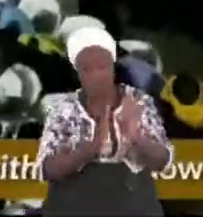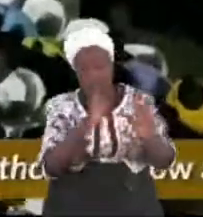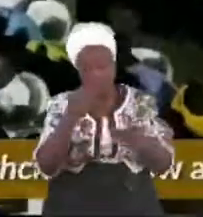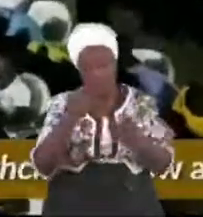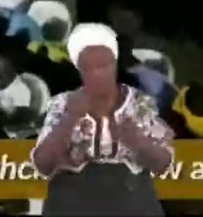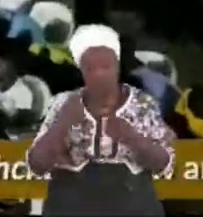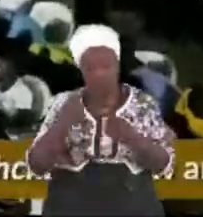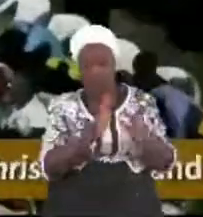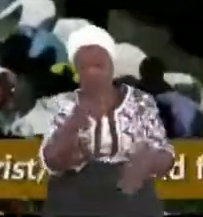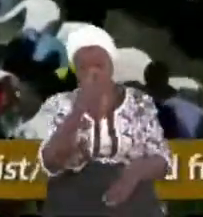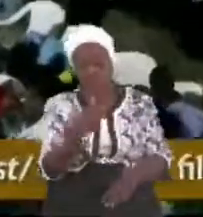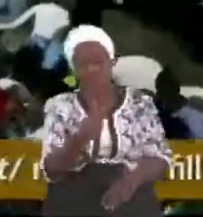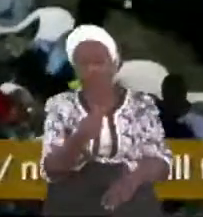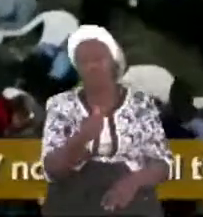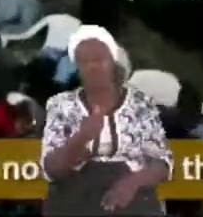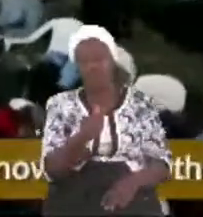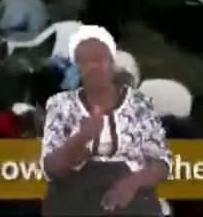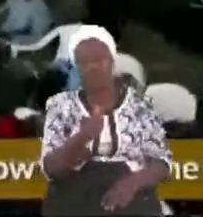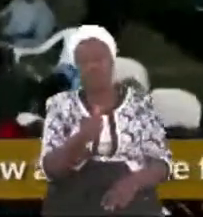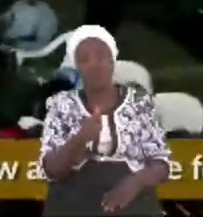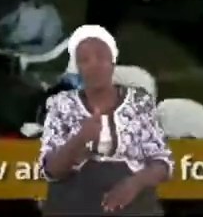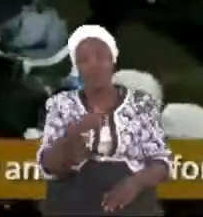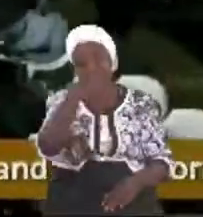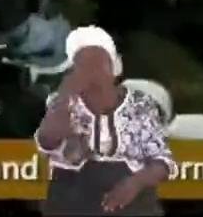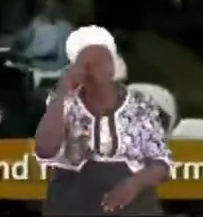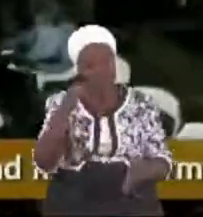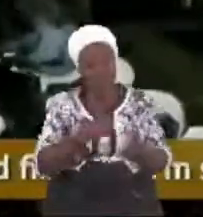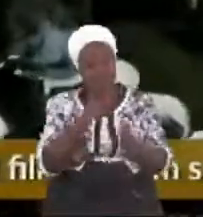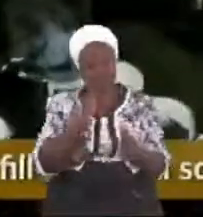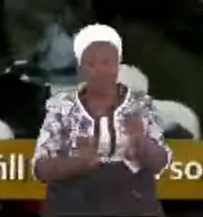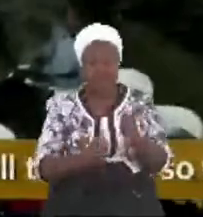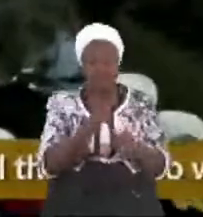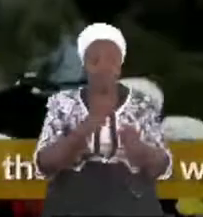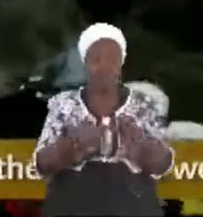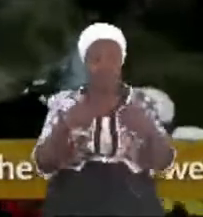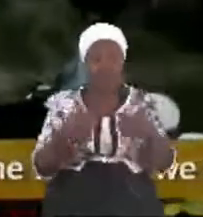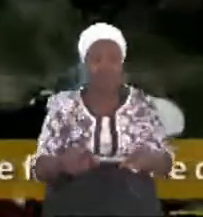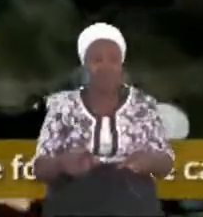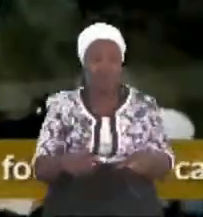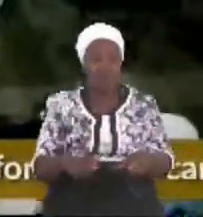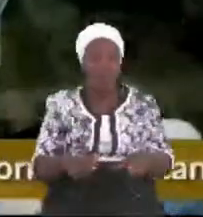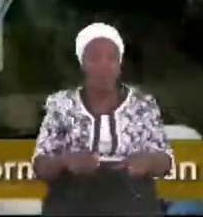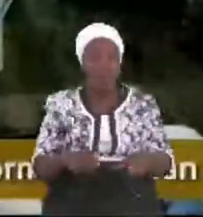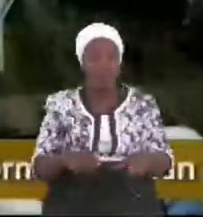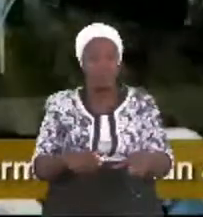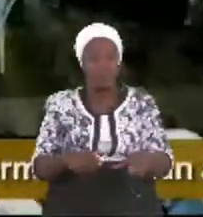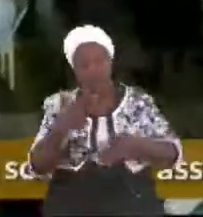Parce que ça va se passer, la manifestation, la réjouissance.